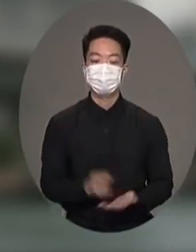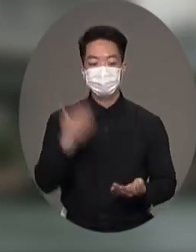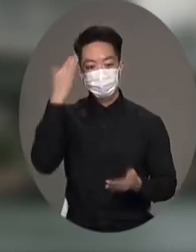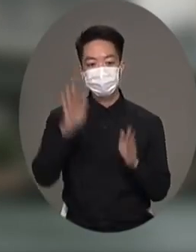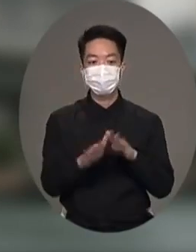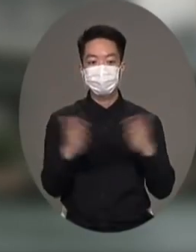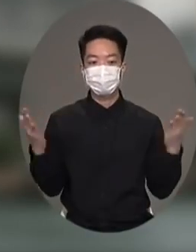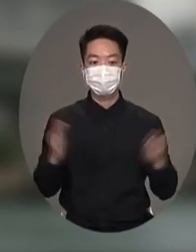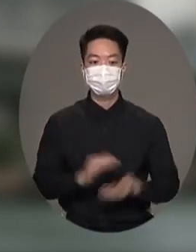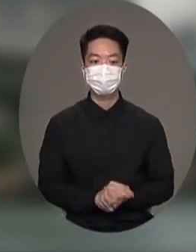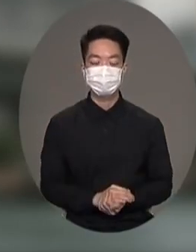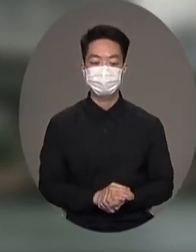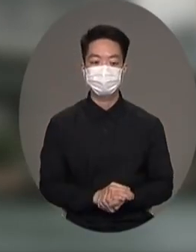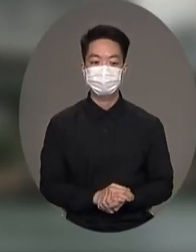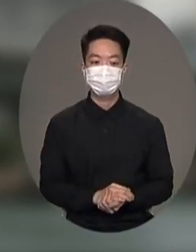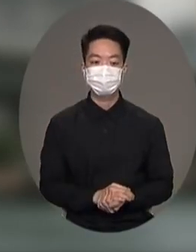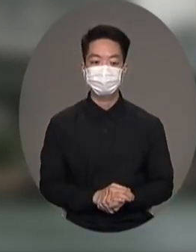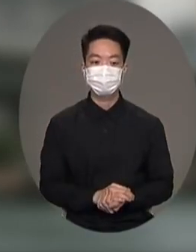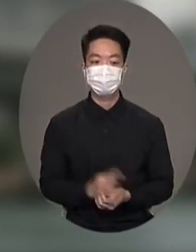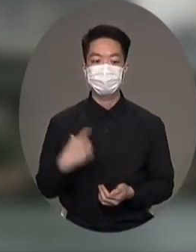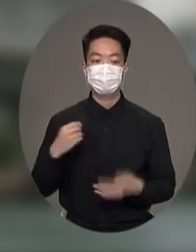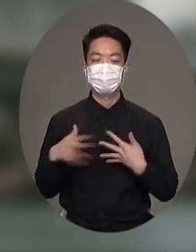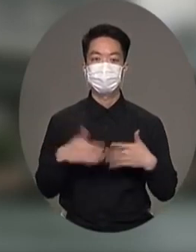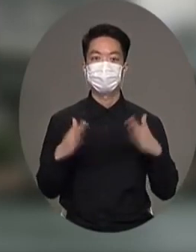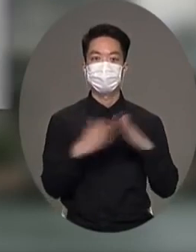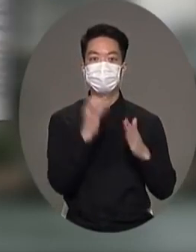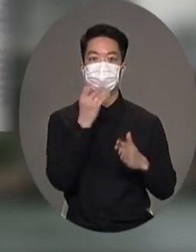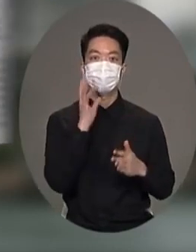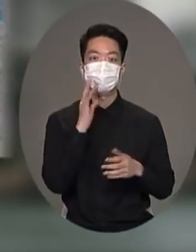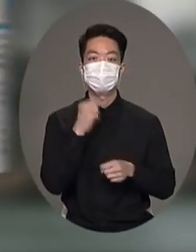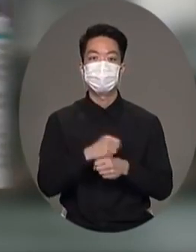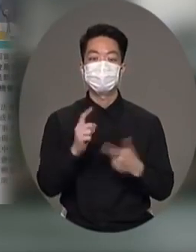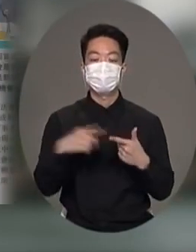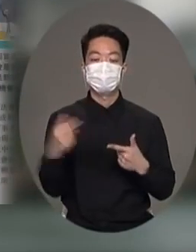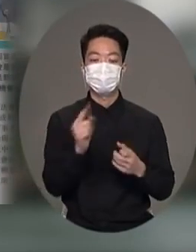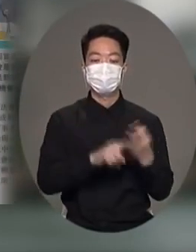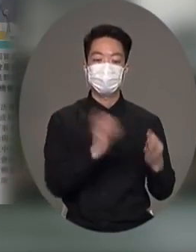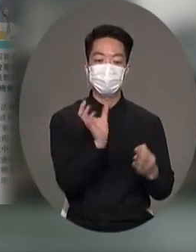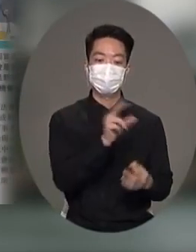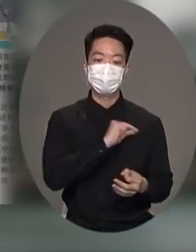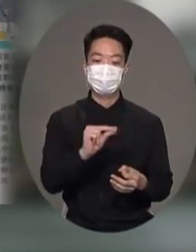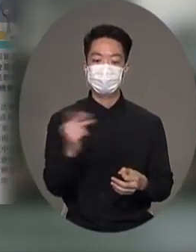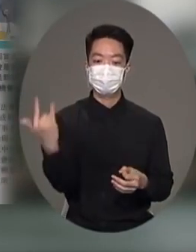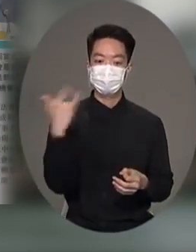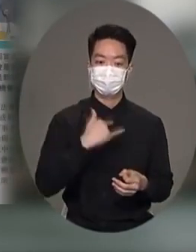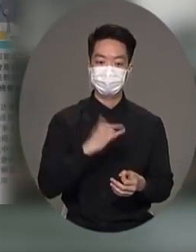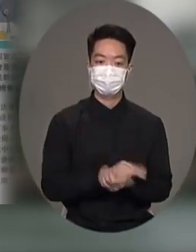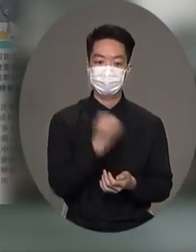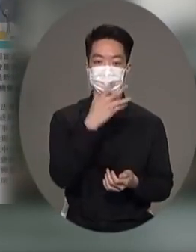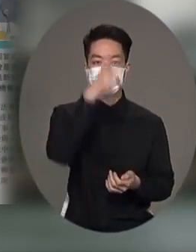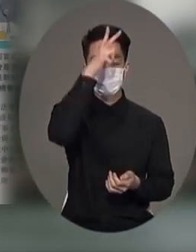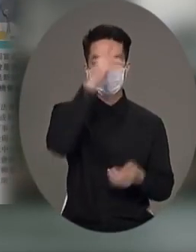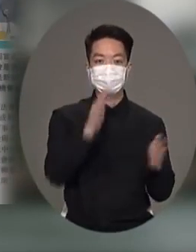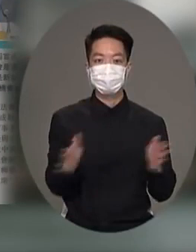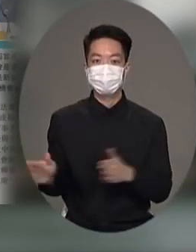報報導，該報獲悉國務院港澳辦副主任黃柳權星期日訪港，港府會安排